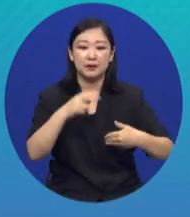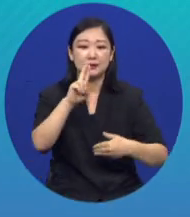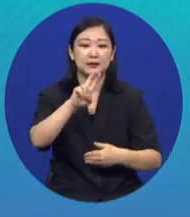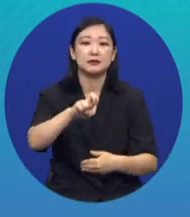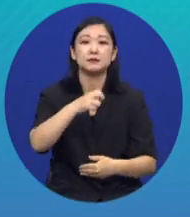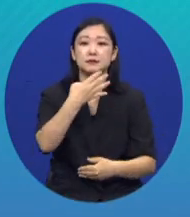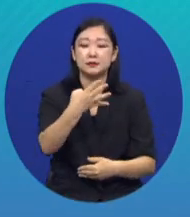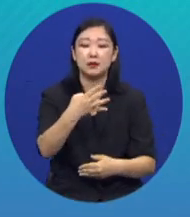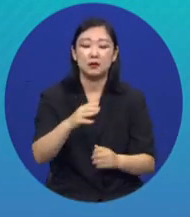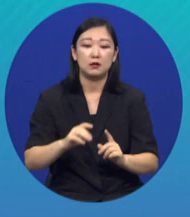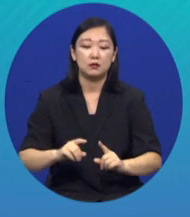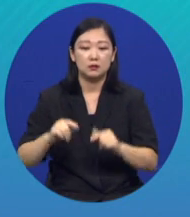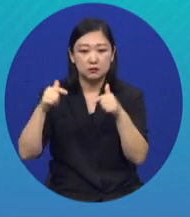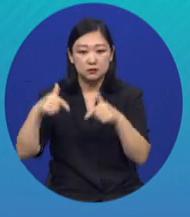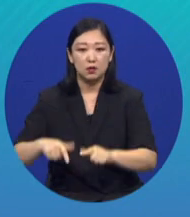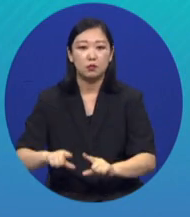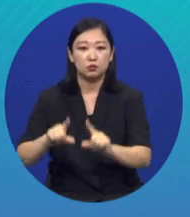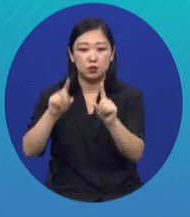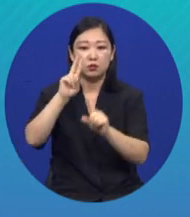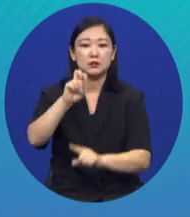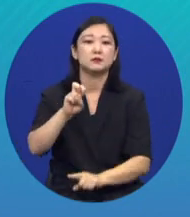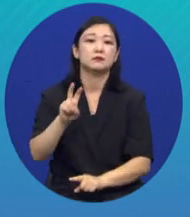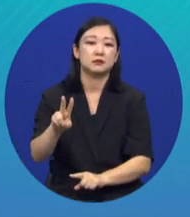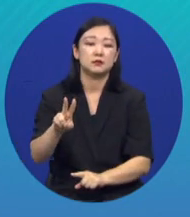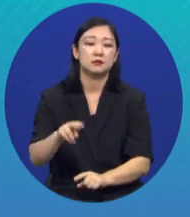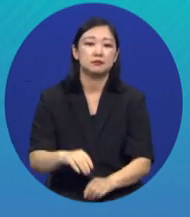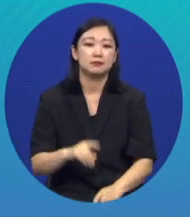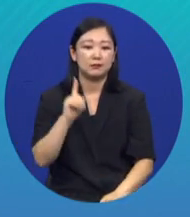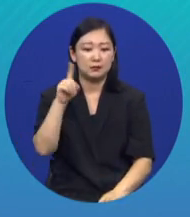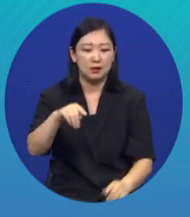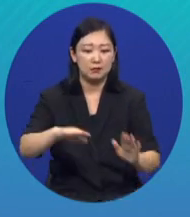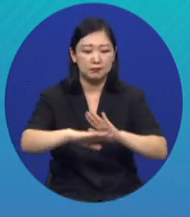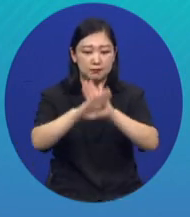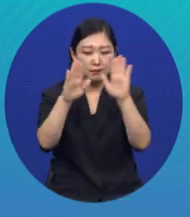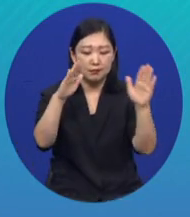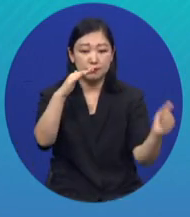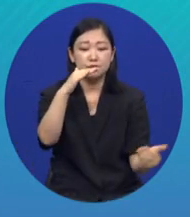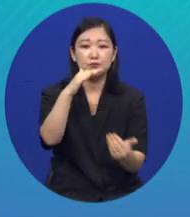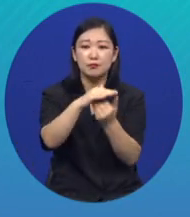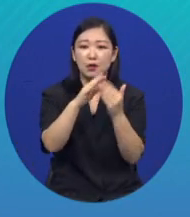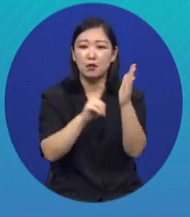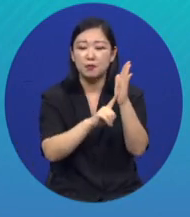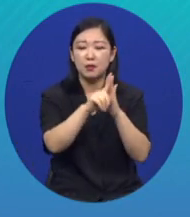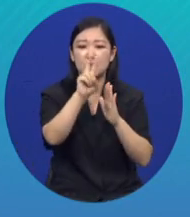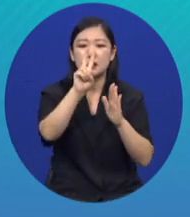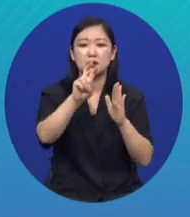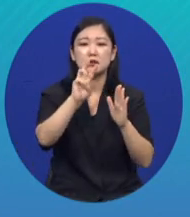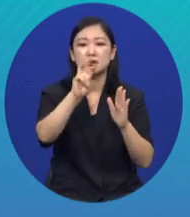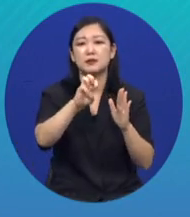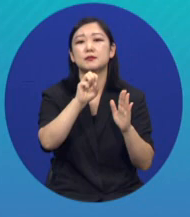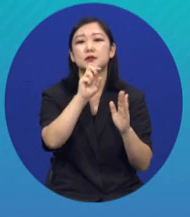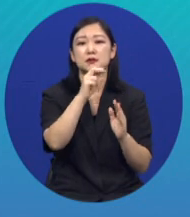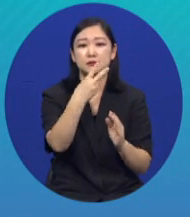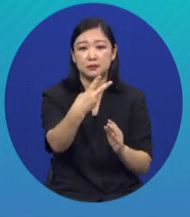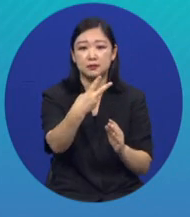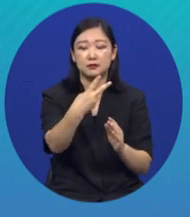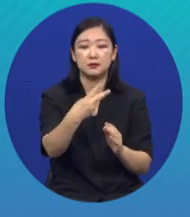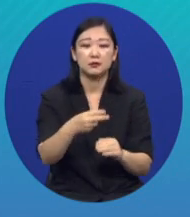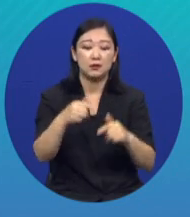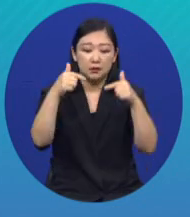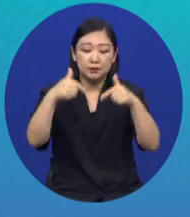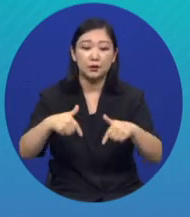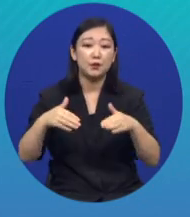24도, 서부와 동부지역 22도를 보이겠고요. 내일 한낮 최고기온은 북부지역이 32도까지 올라가겠습니다.